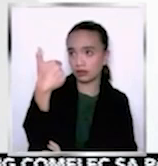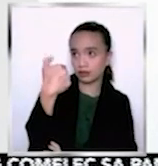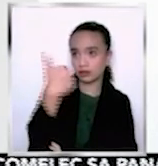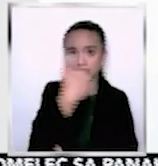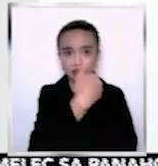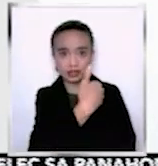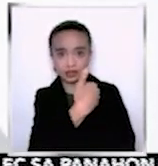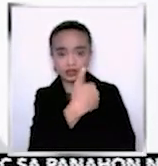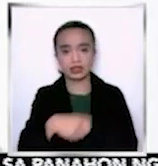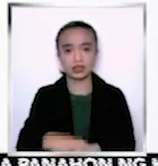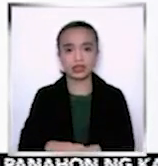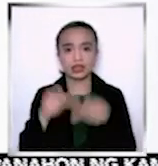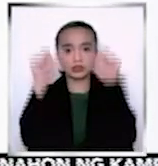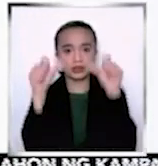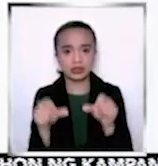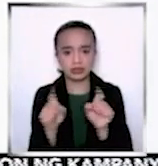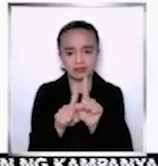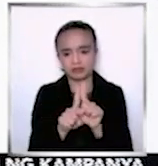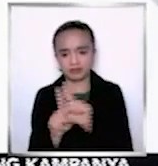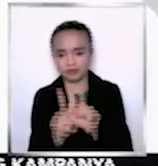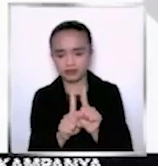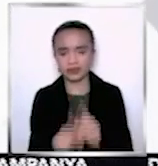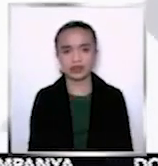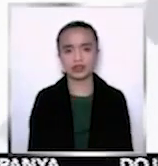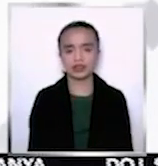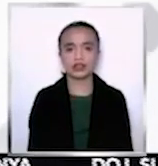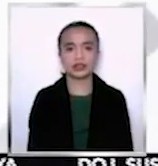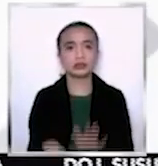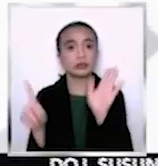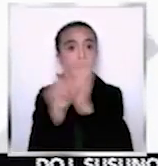at magdikit-dikit. Bawal na rin po yung may